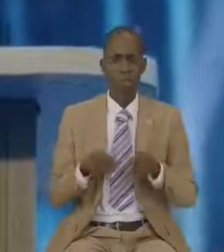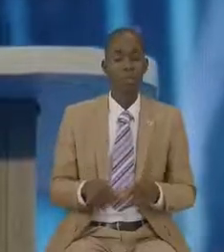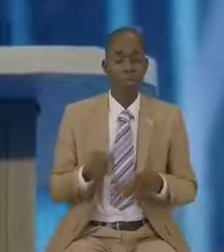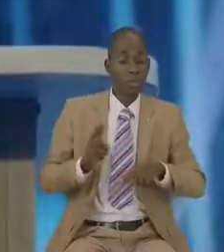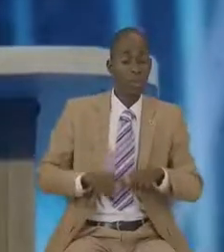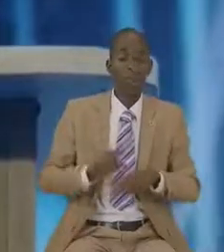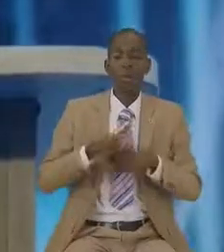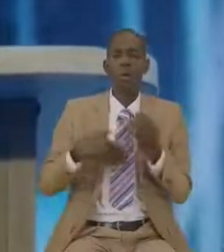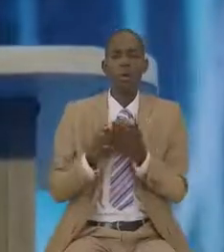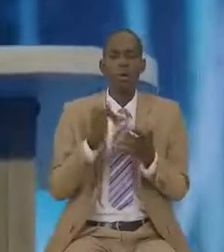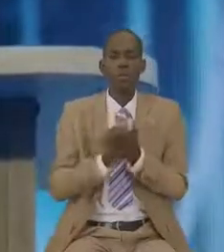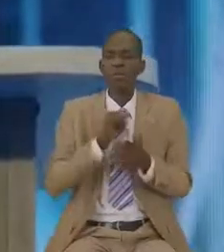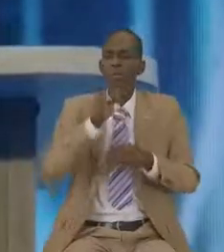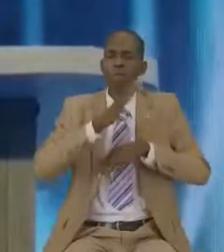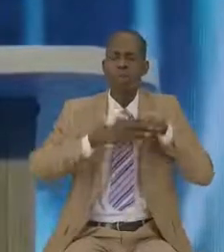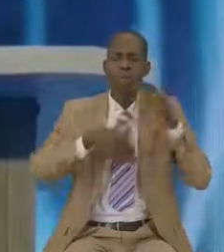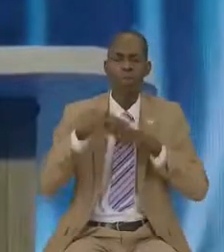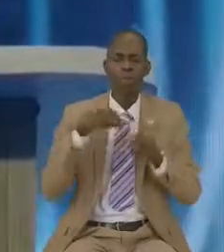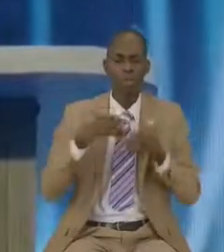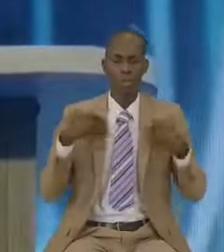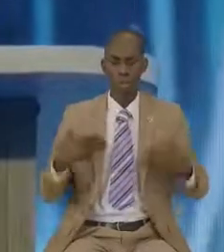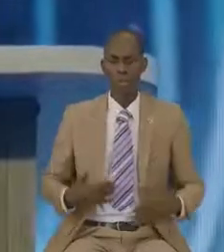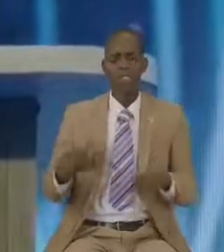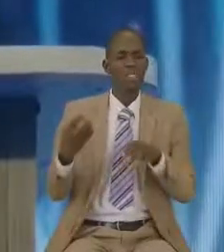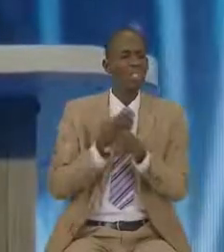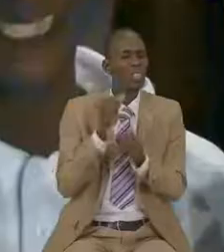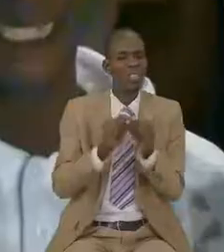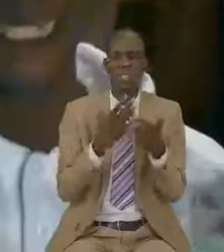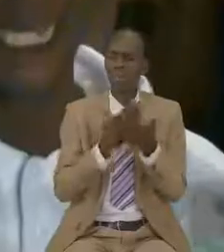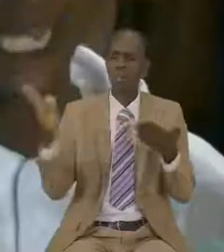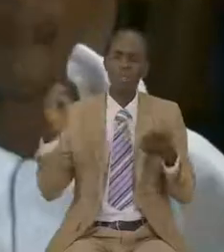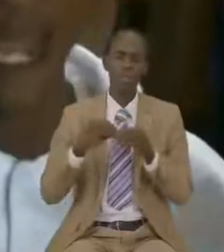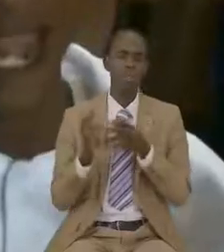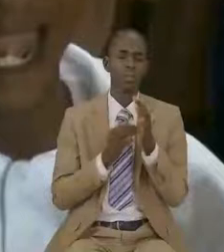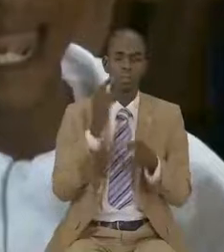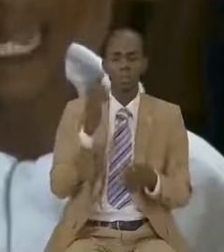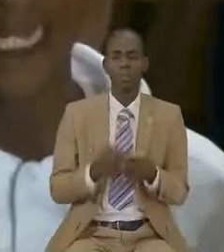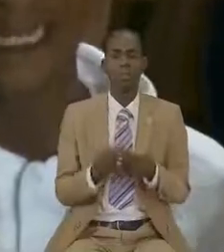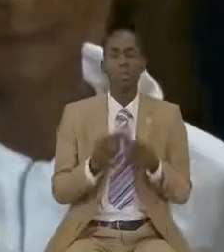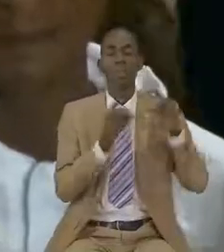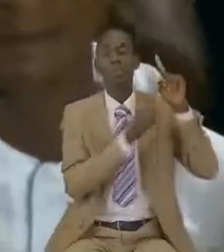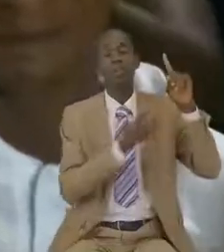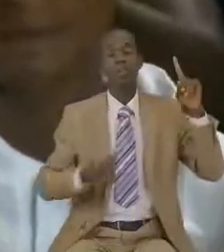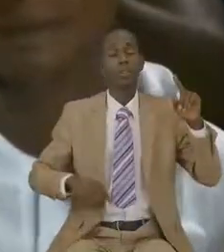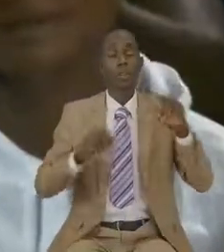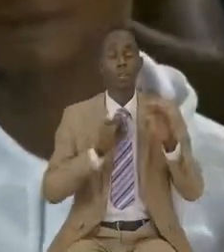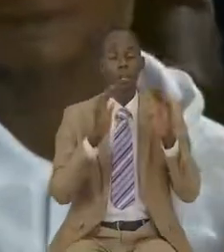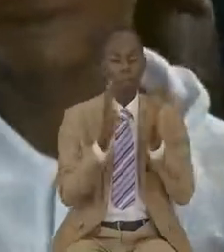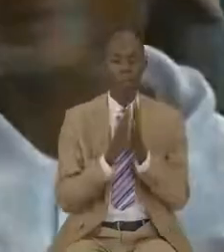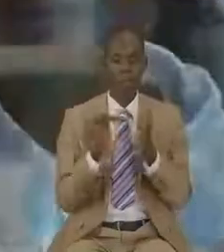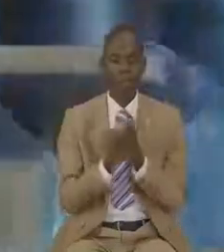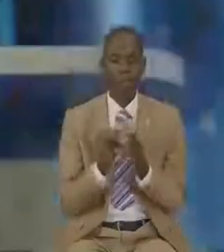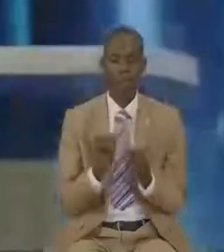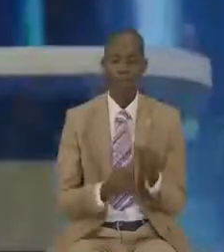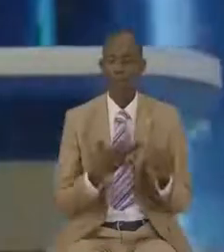ces malaises dans les muscles, ôte tout maintenant au nom de Jésus. Seigneur, je prie que tout ce